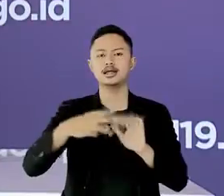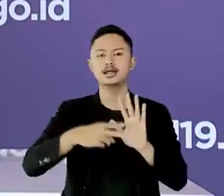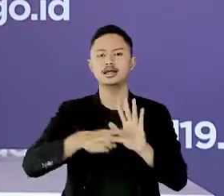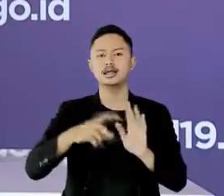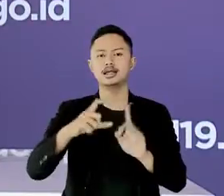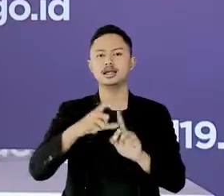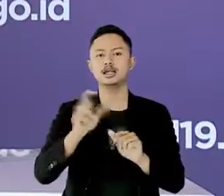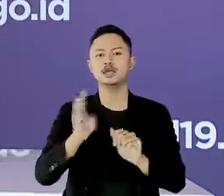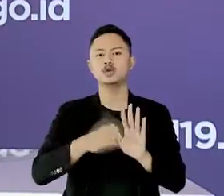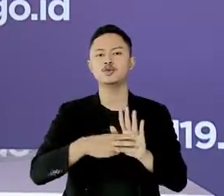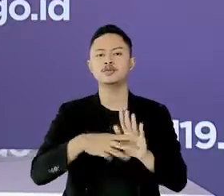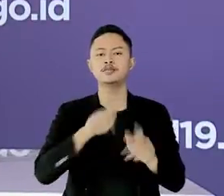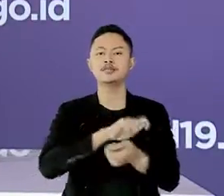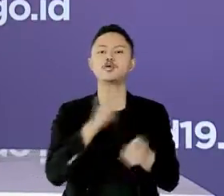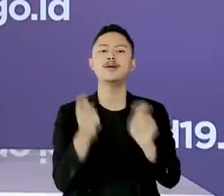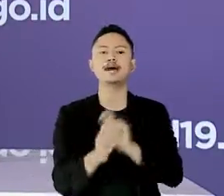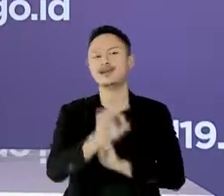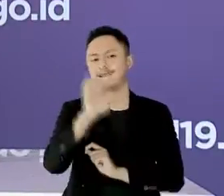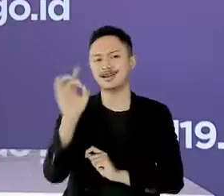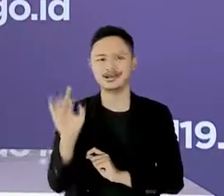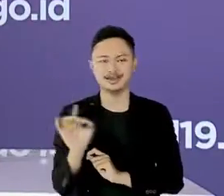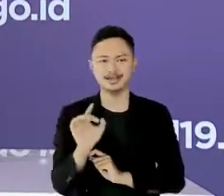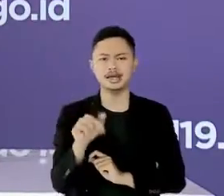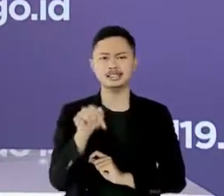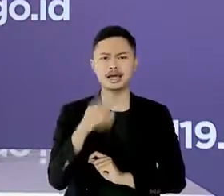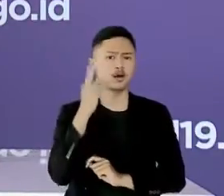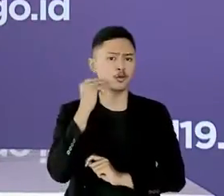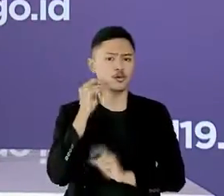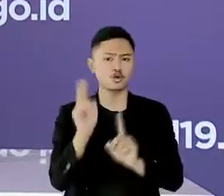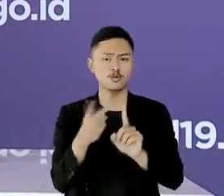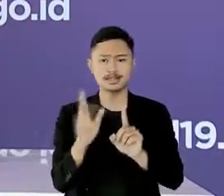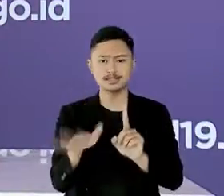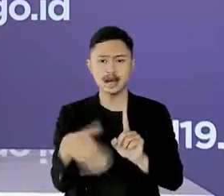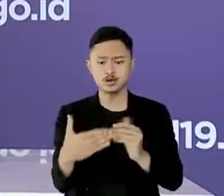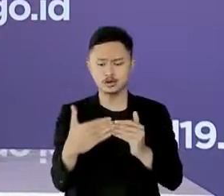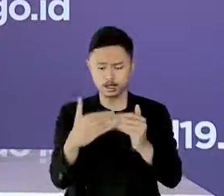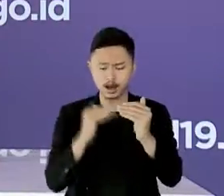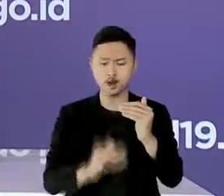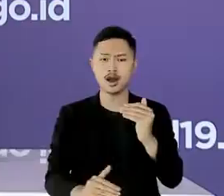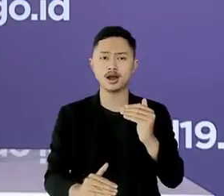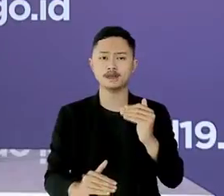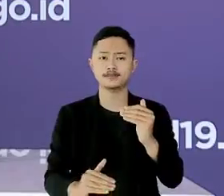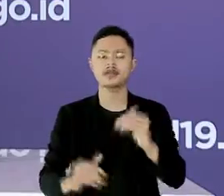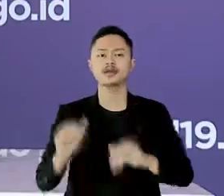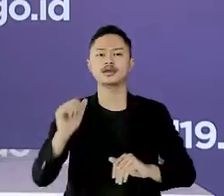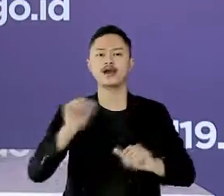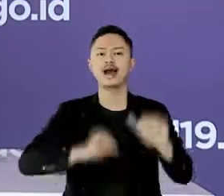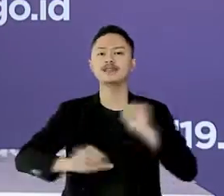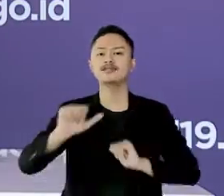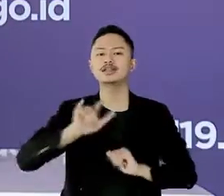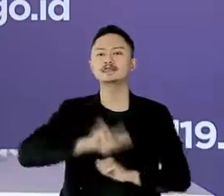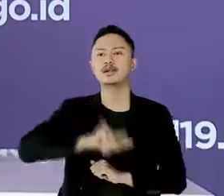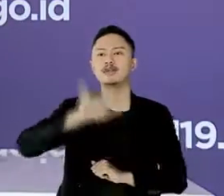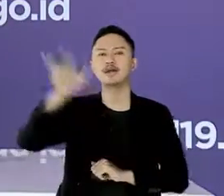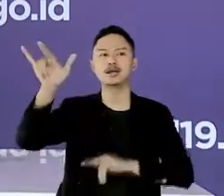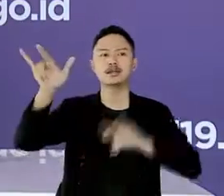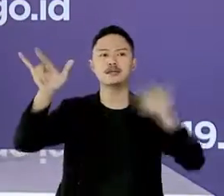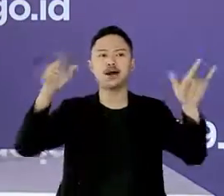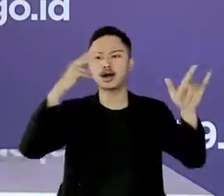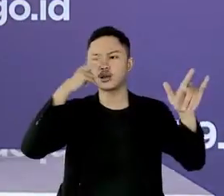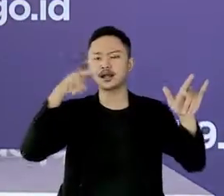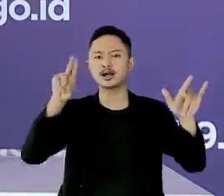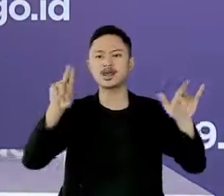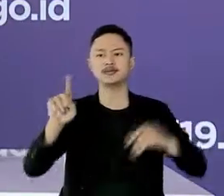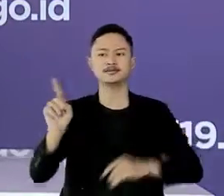anak-anak dibawah umur 12 tahun untuk sementara waktu tidak diperkenankan melakukan perjalanan dalam negeri